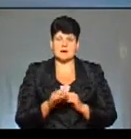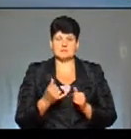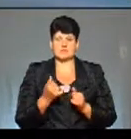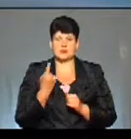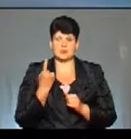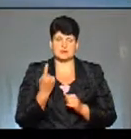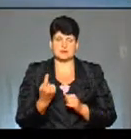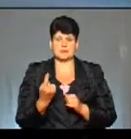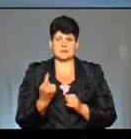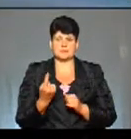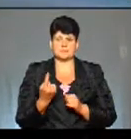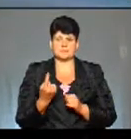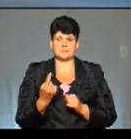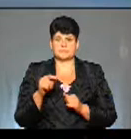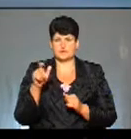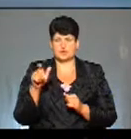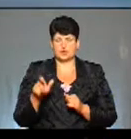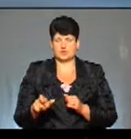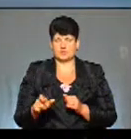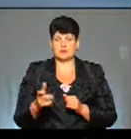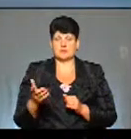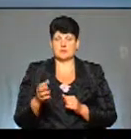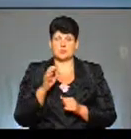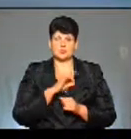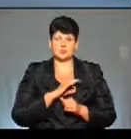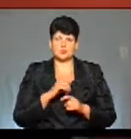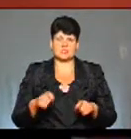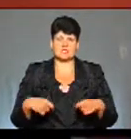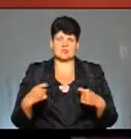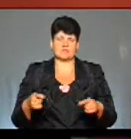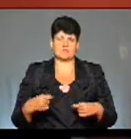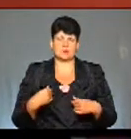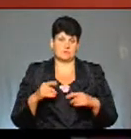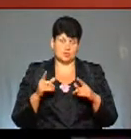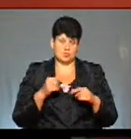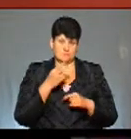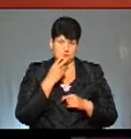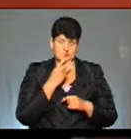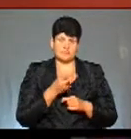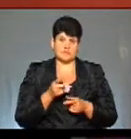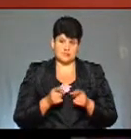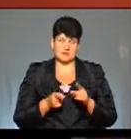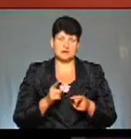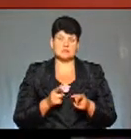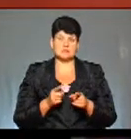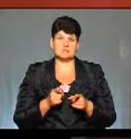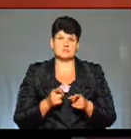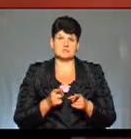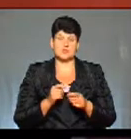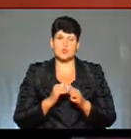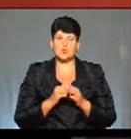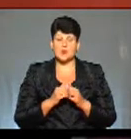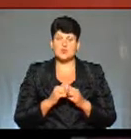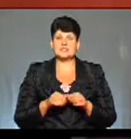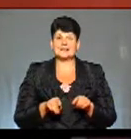однієї людини, яка користується візком. Ми поїхали, ми подивилися, і дійсно, скажімо так, кожен